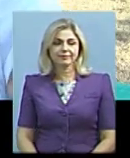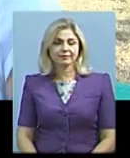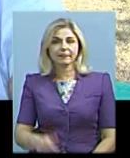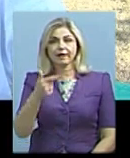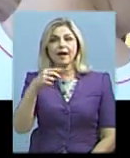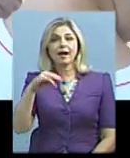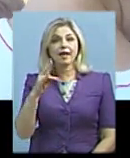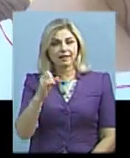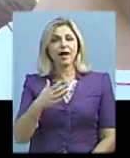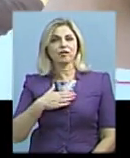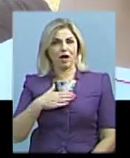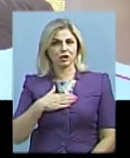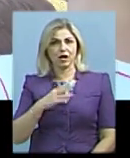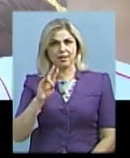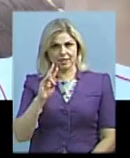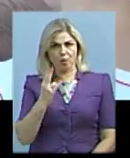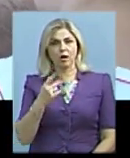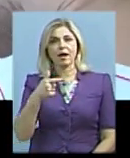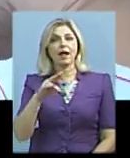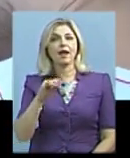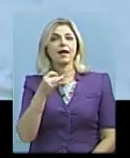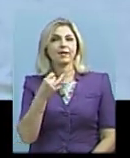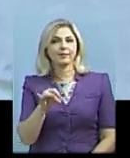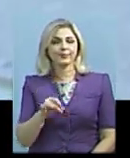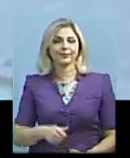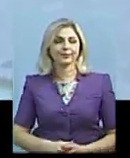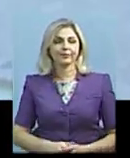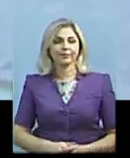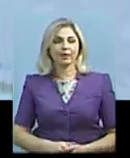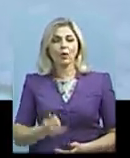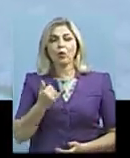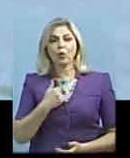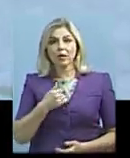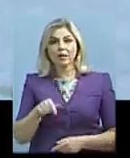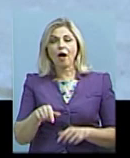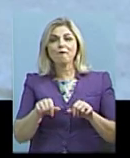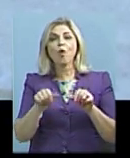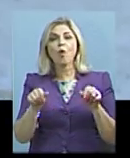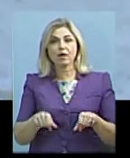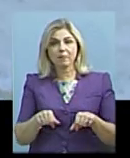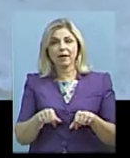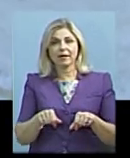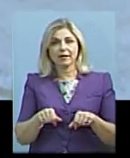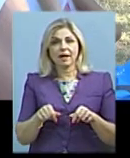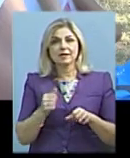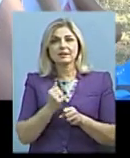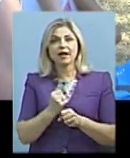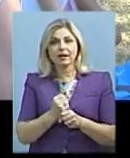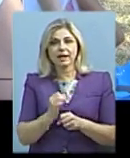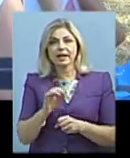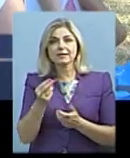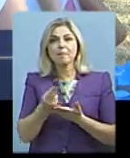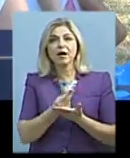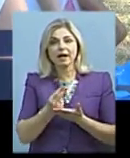Глина ця наша, миколаївська глей. Це звичайно у мене формочки. Це, звичайно, у мене формочки зроблені з